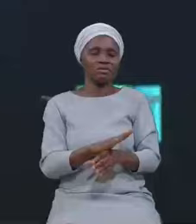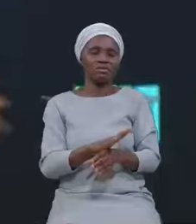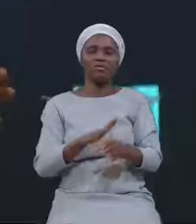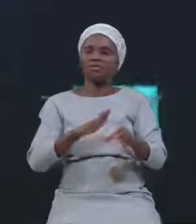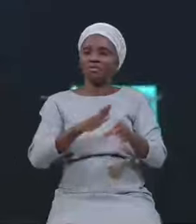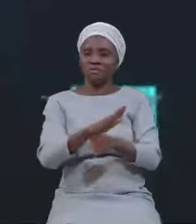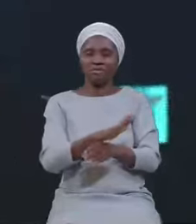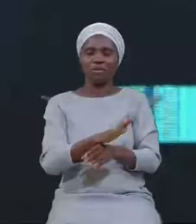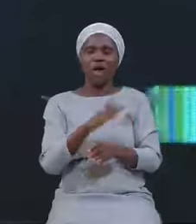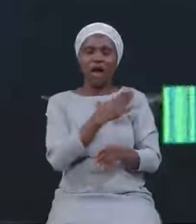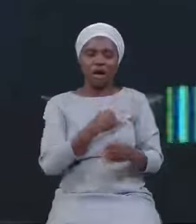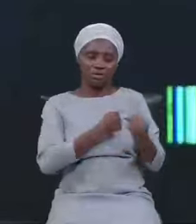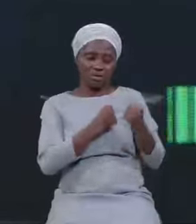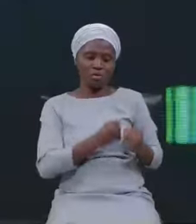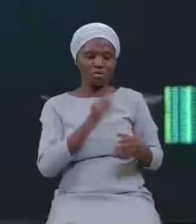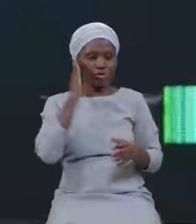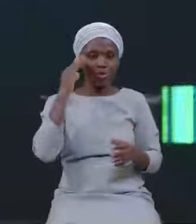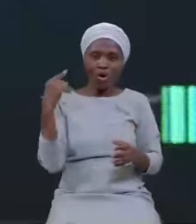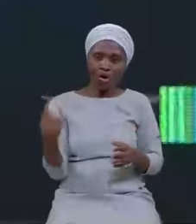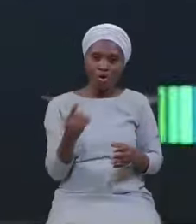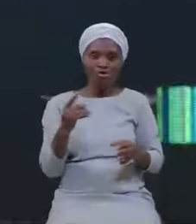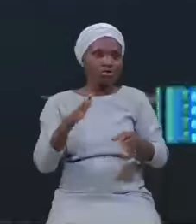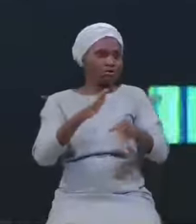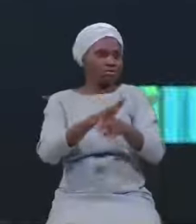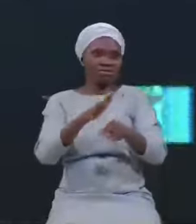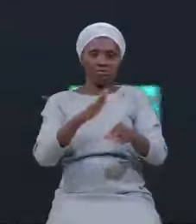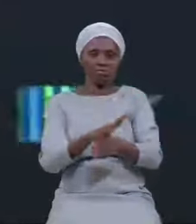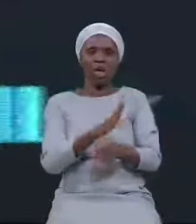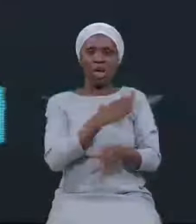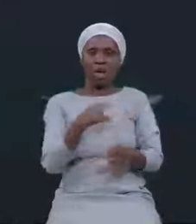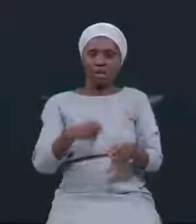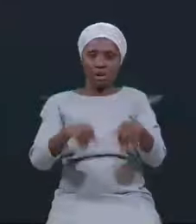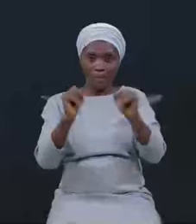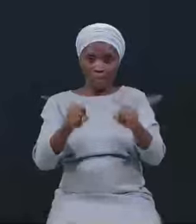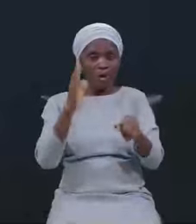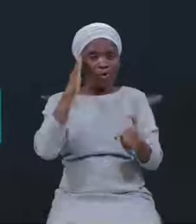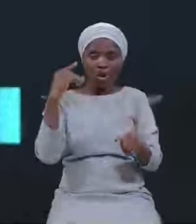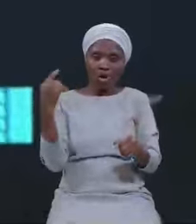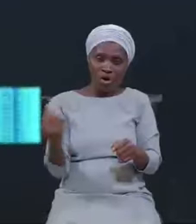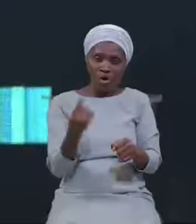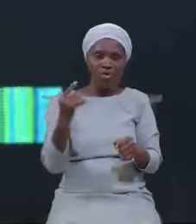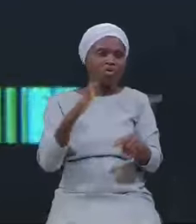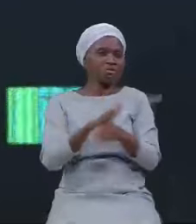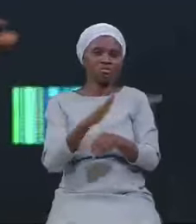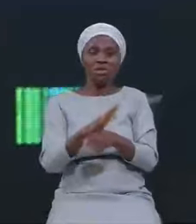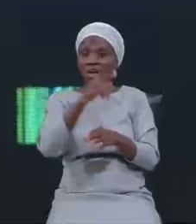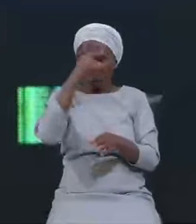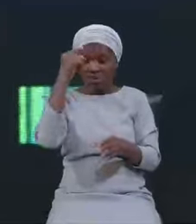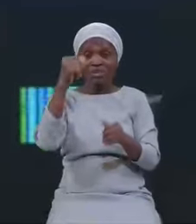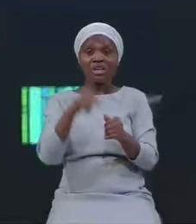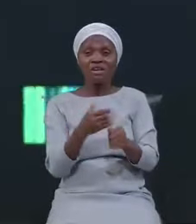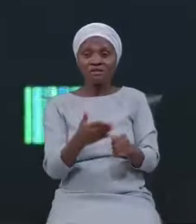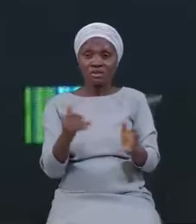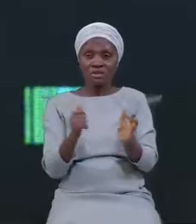Et les possibilités de ta vie se sont épuisées. Parce que tout ce dont tu avais besoin,